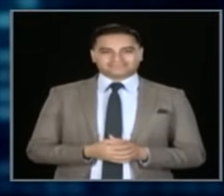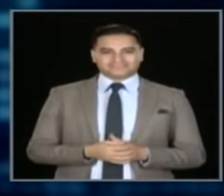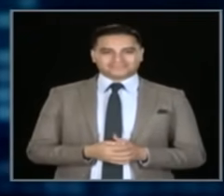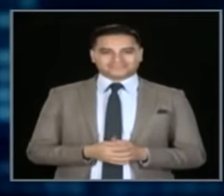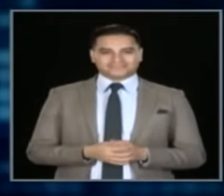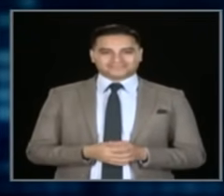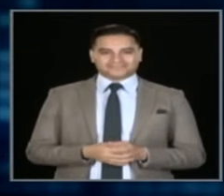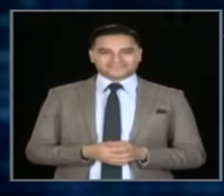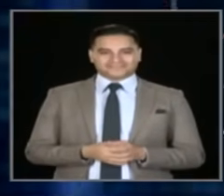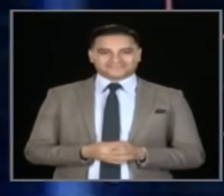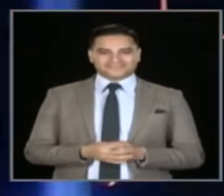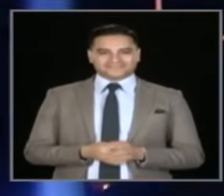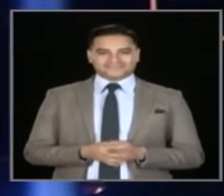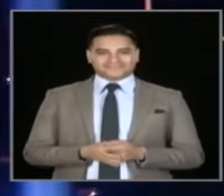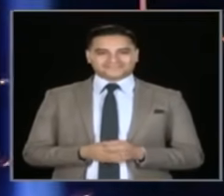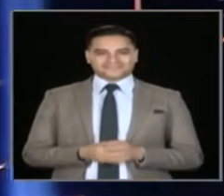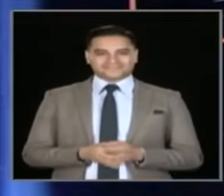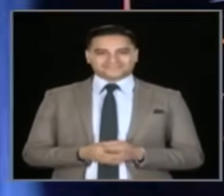تحت الضغط.